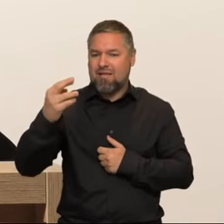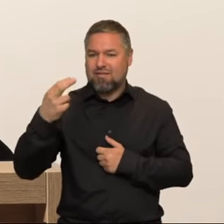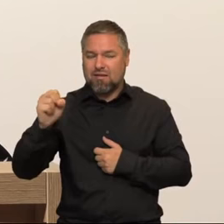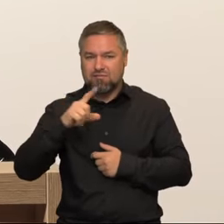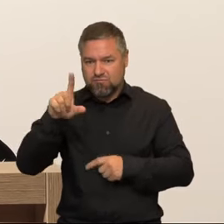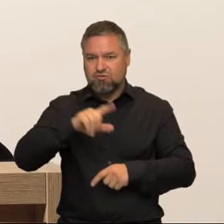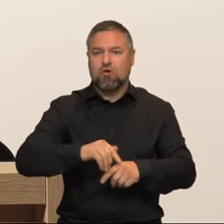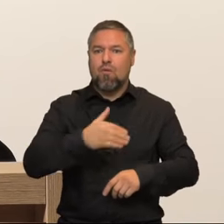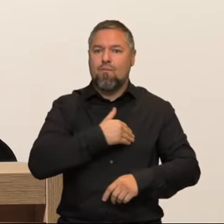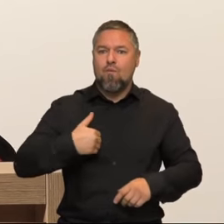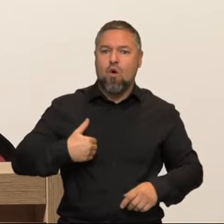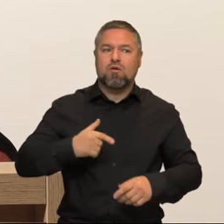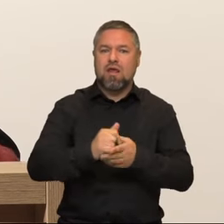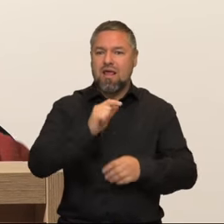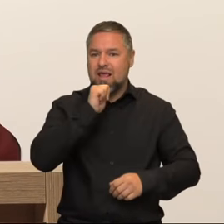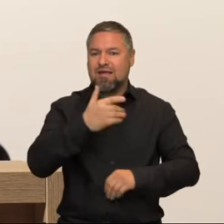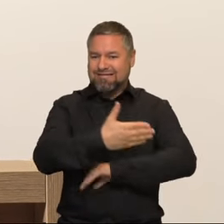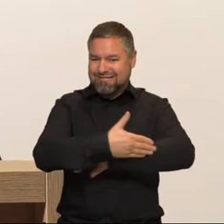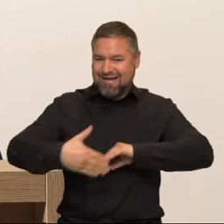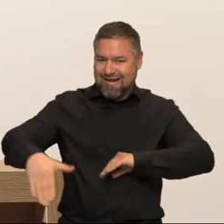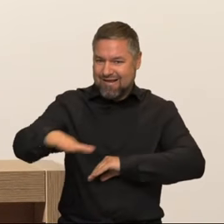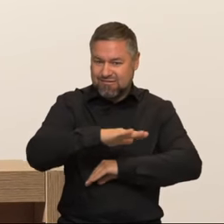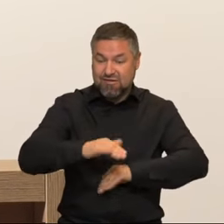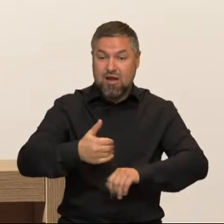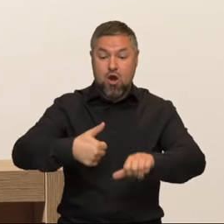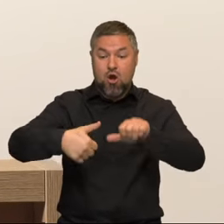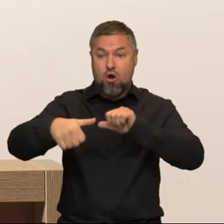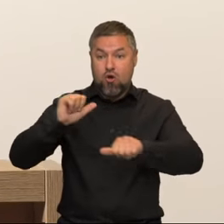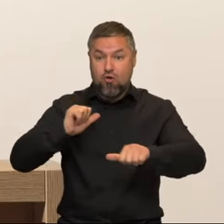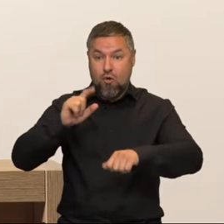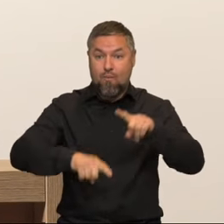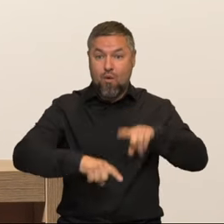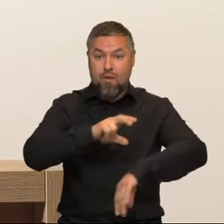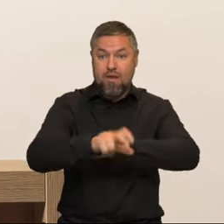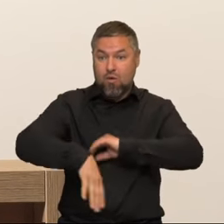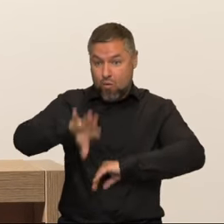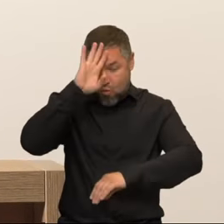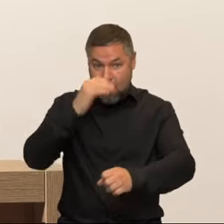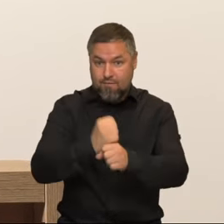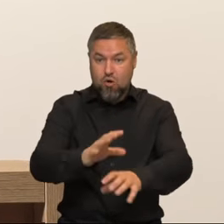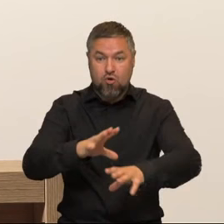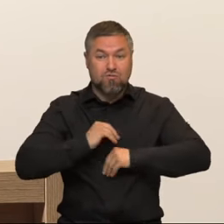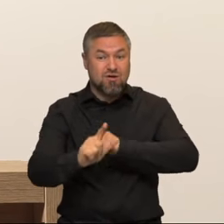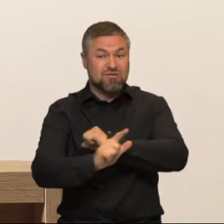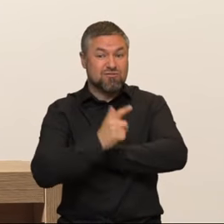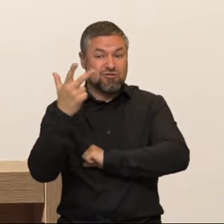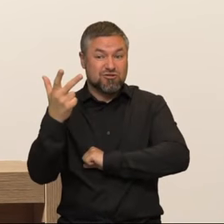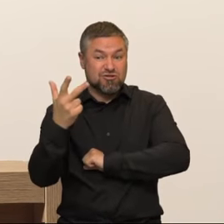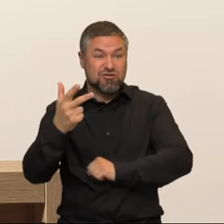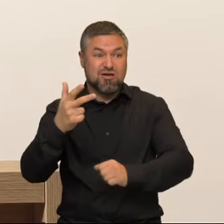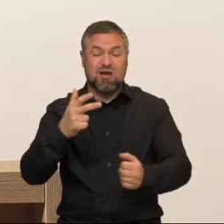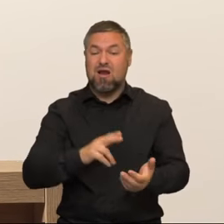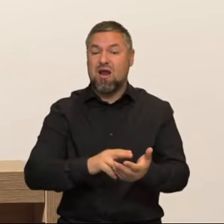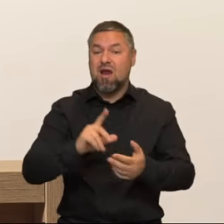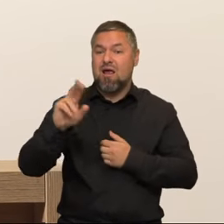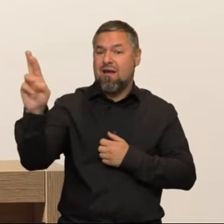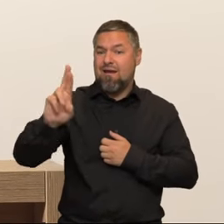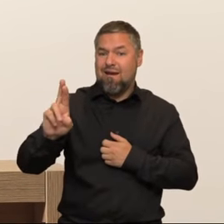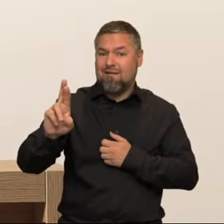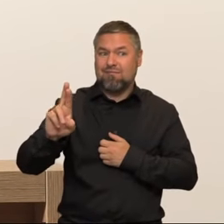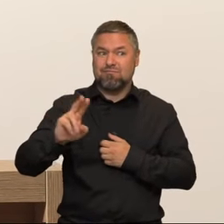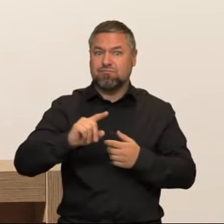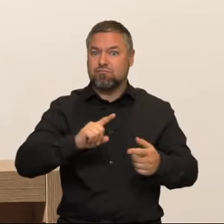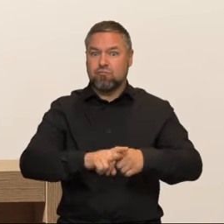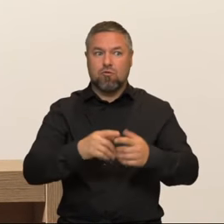podmioty krajowe i zagraniczne. W minionym roku pracownicy Politechniki Łódzkiej uzyskali 73 patenty. To